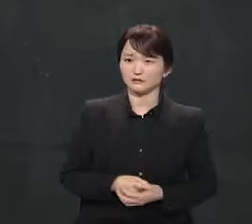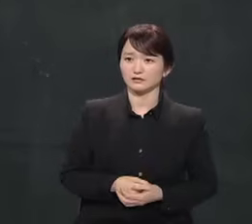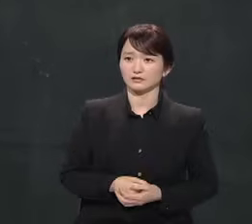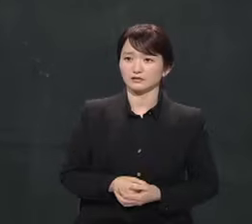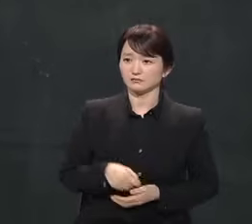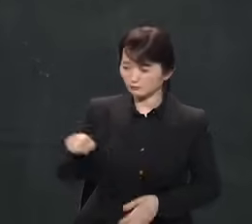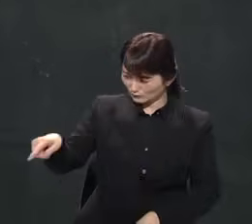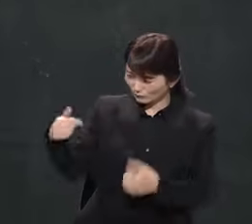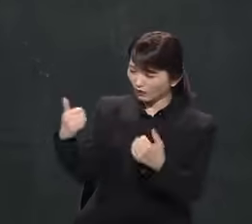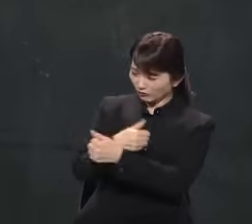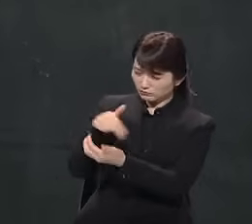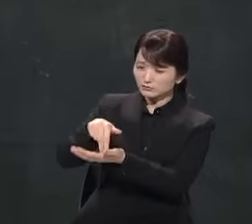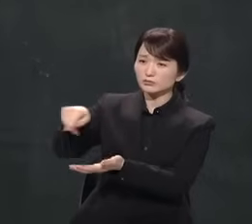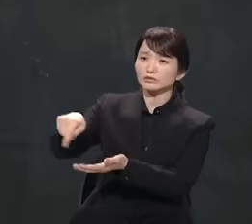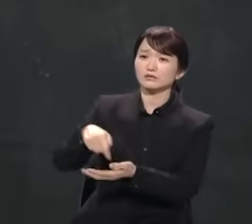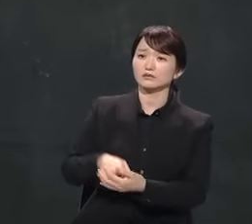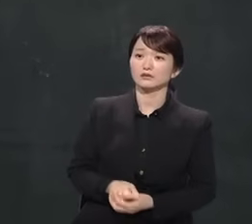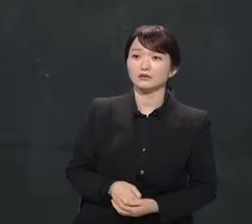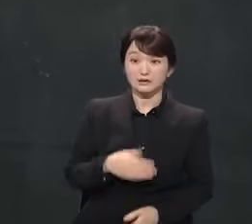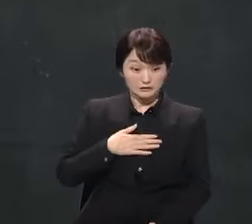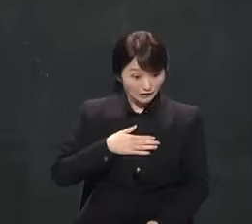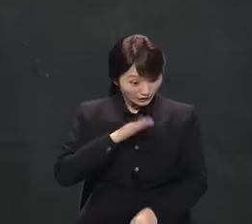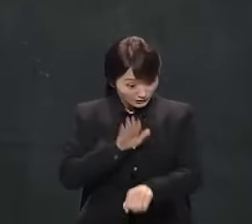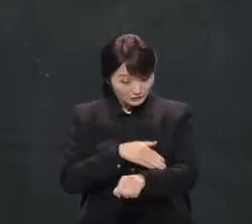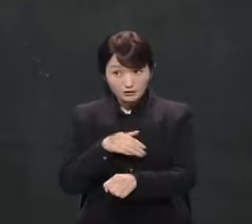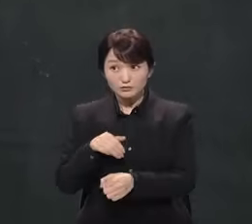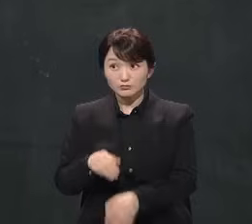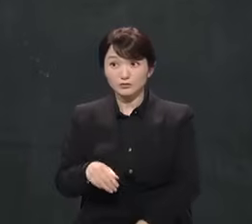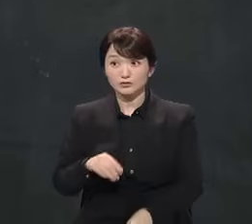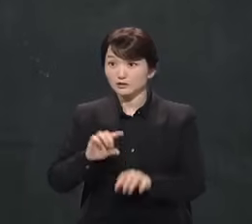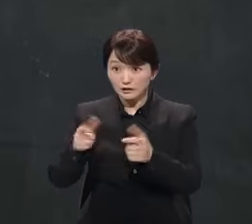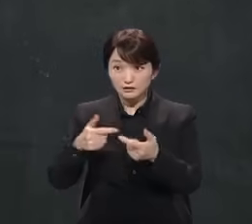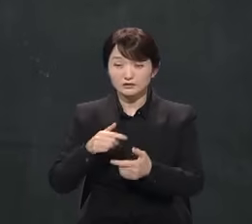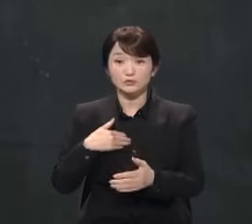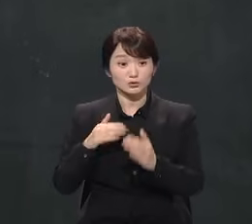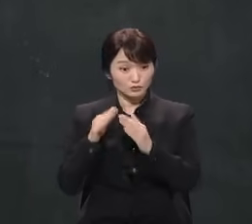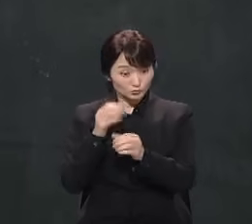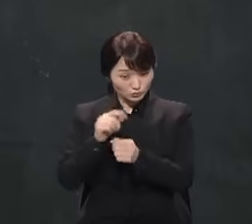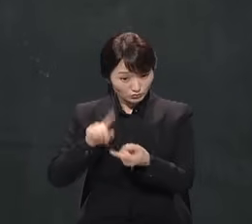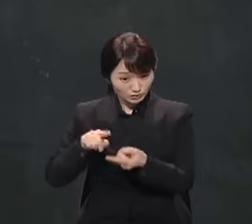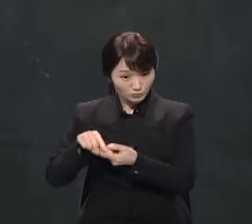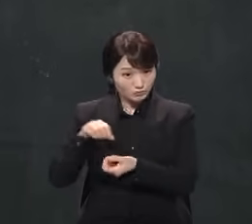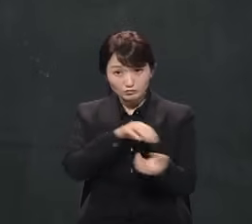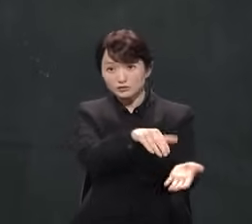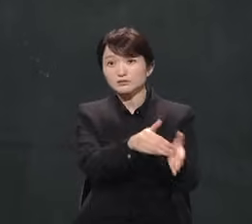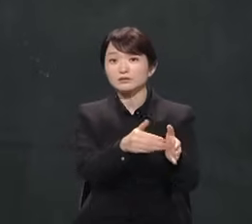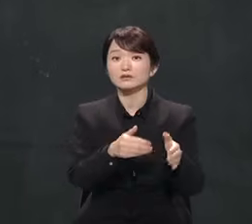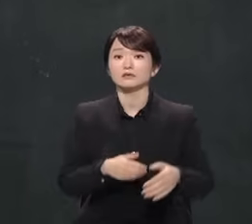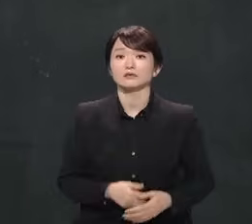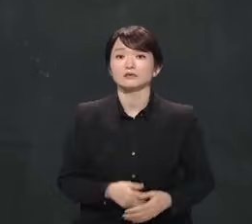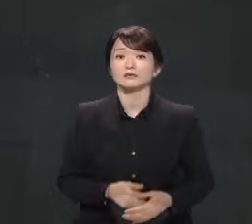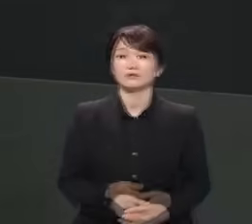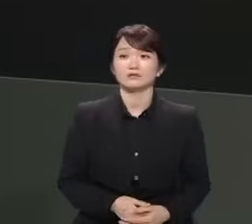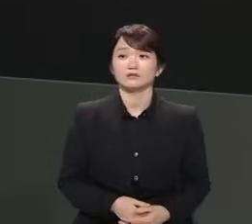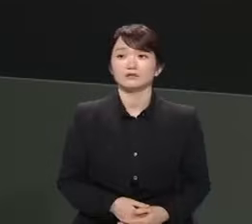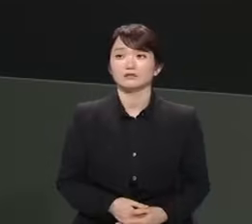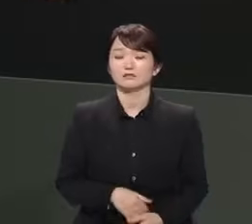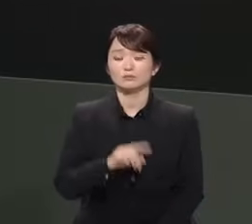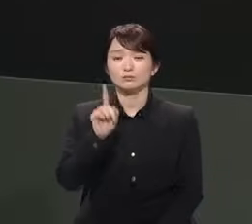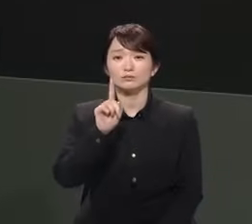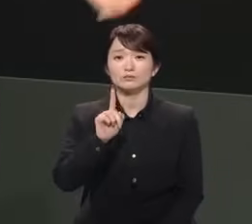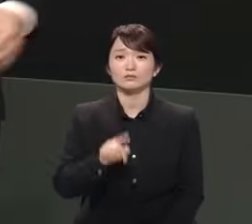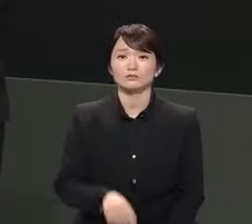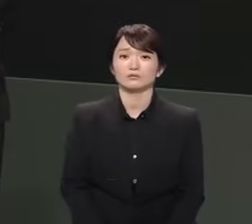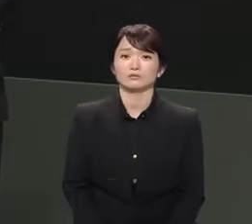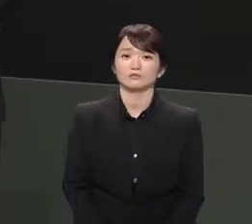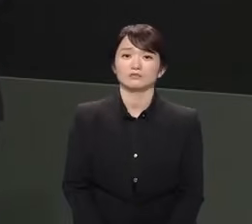그건 아저씨 선생님이고 아니 제가 잘못한 게 아니잖아요. 저도 주소대로 갖다 놨는데 아 이게 무슨 상황이죠